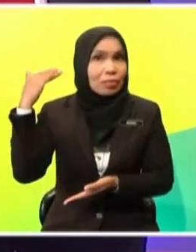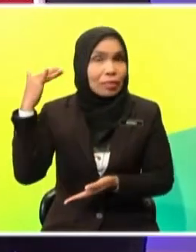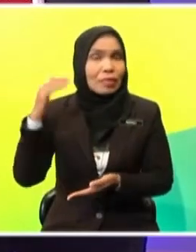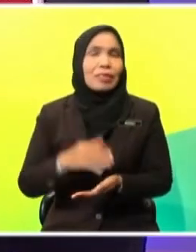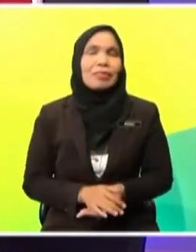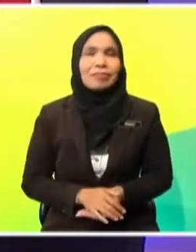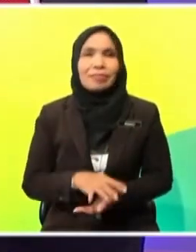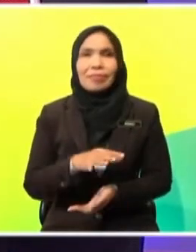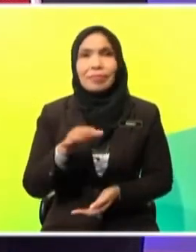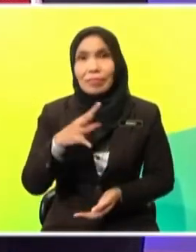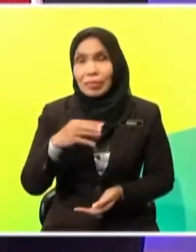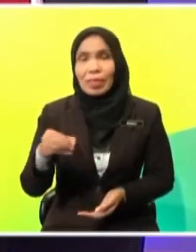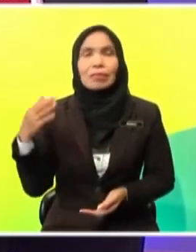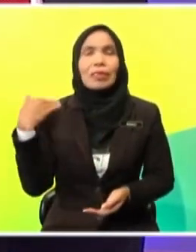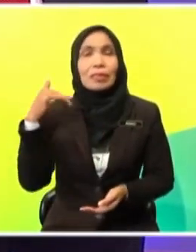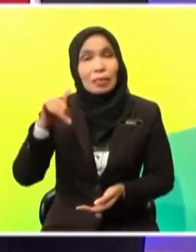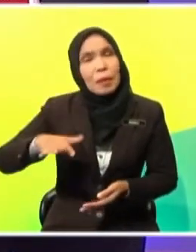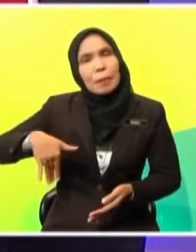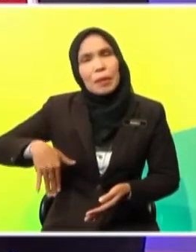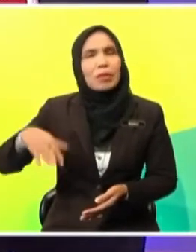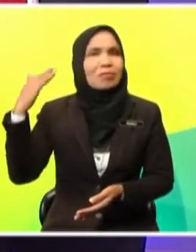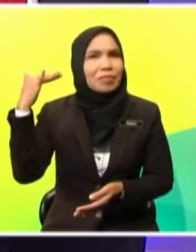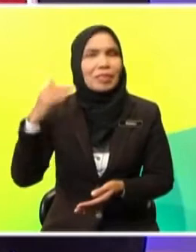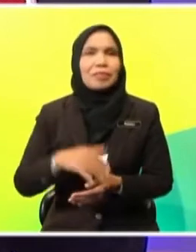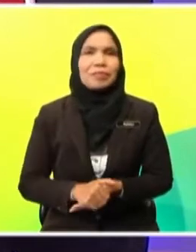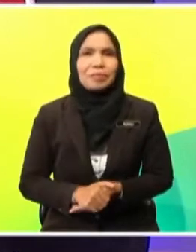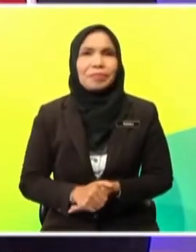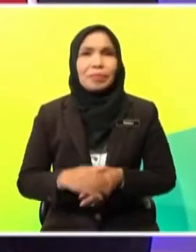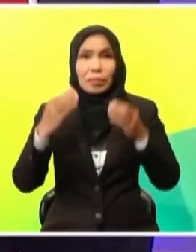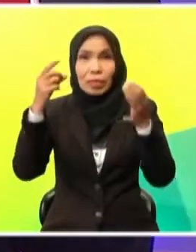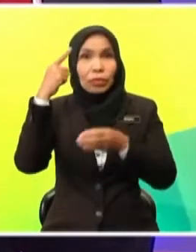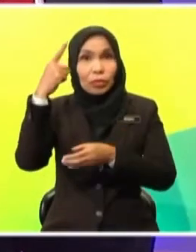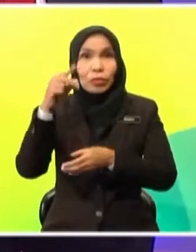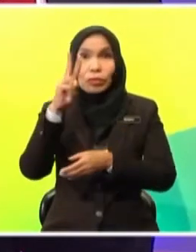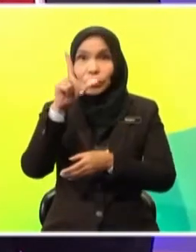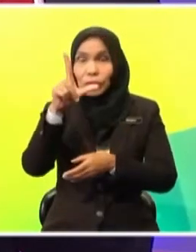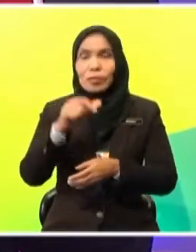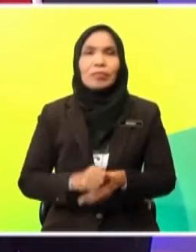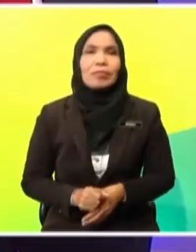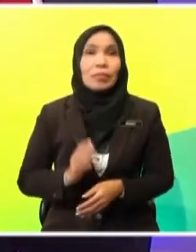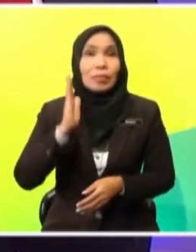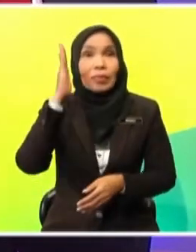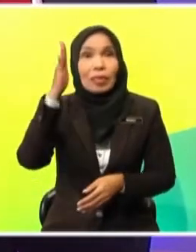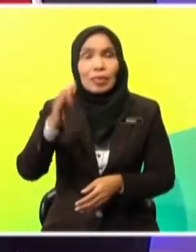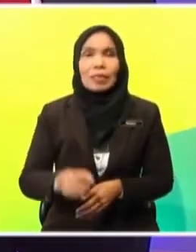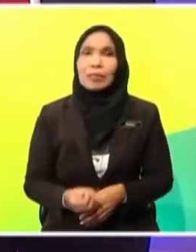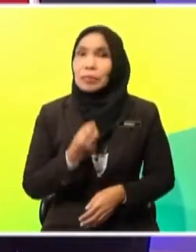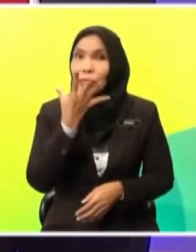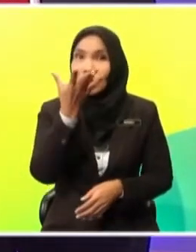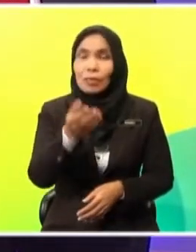hadir untuk sama anak-anak di Sumedi rumah yang melihat bersama kita akan belajar Apakah yang dikatakan